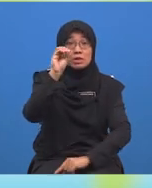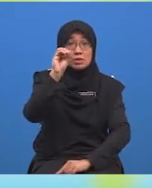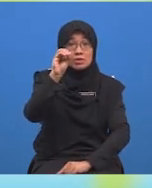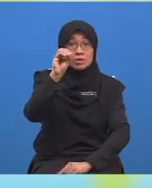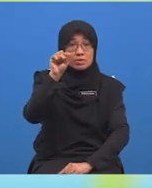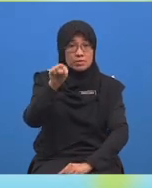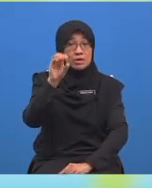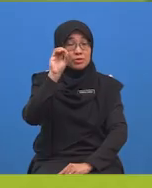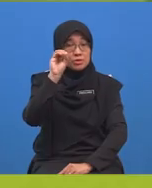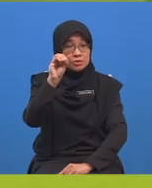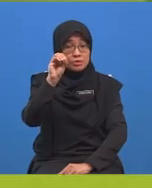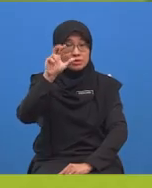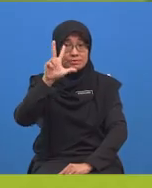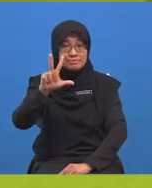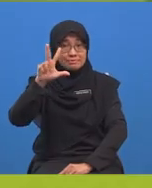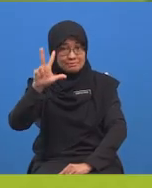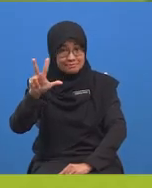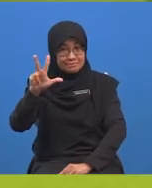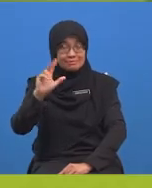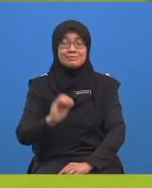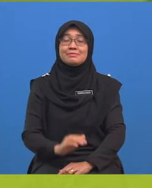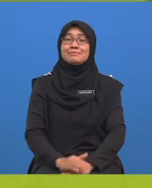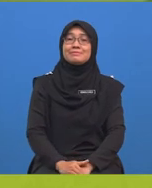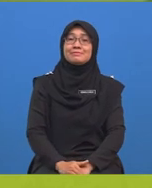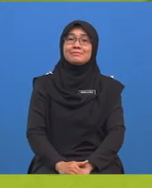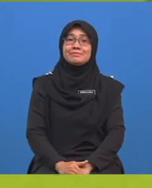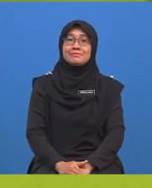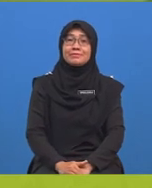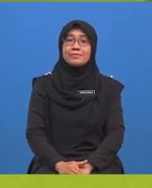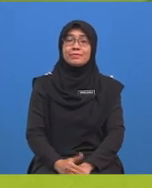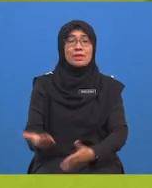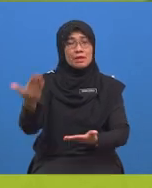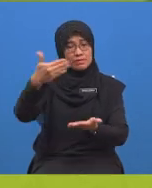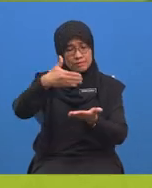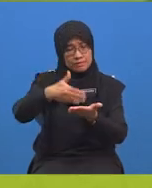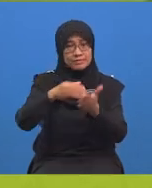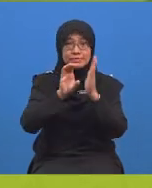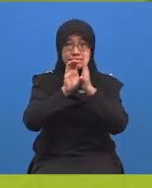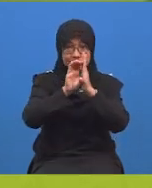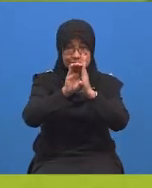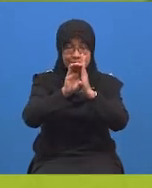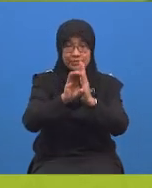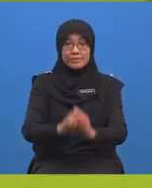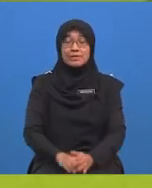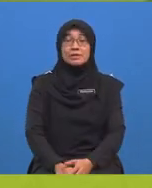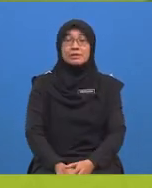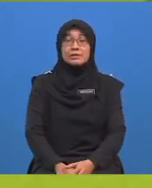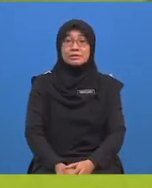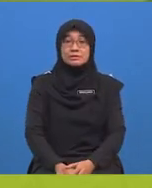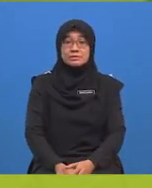0.33. Baiklah, mari kita teruskan dengan beberapa contoh soalan lagi bagi